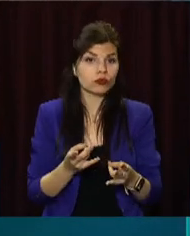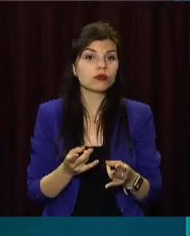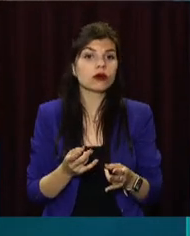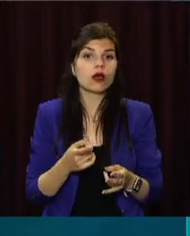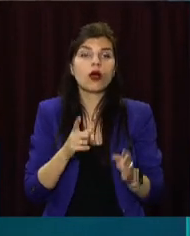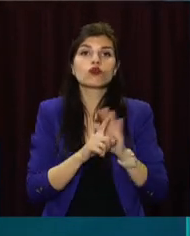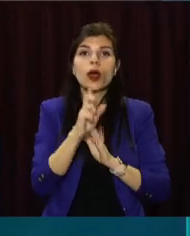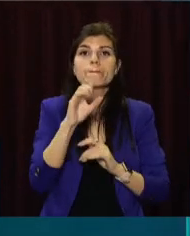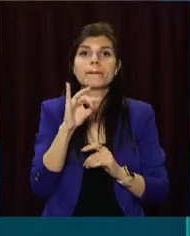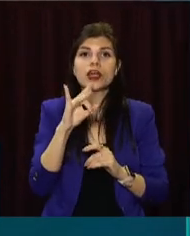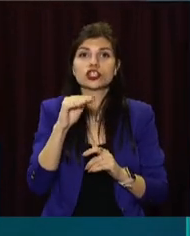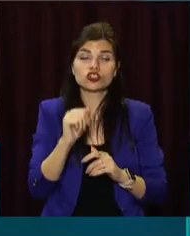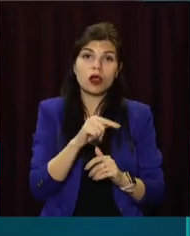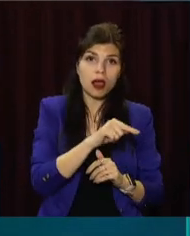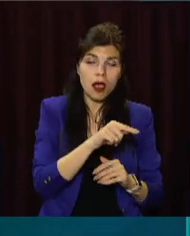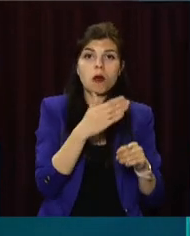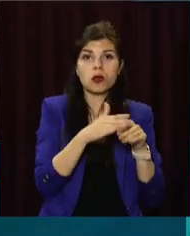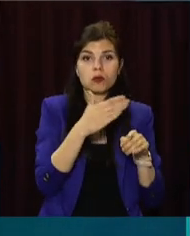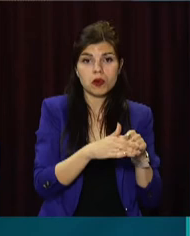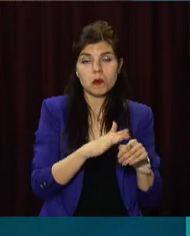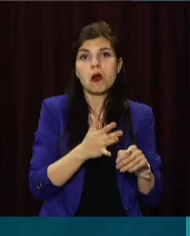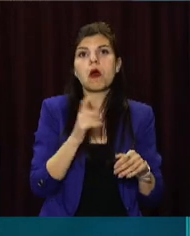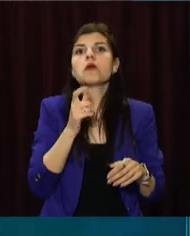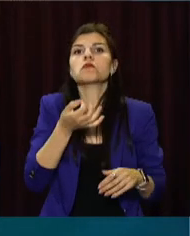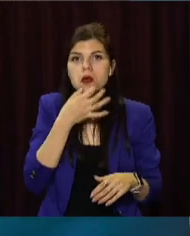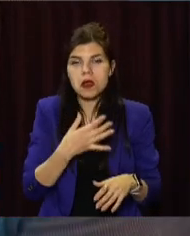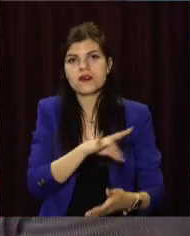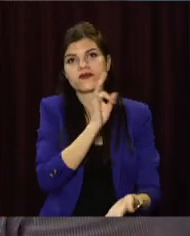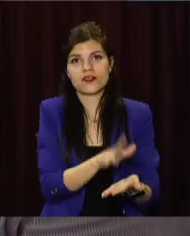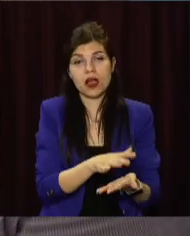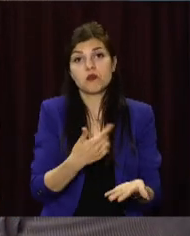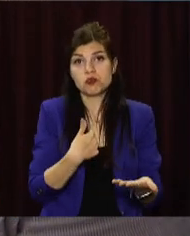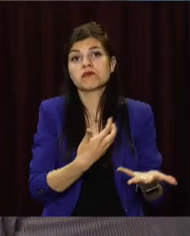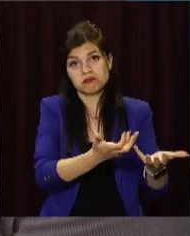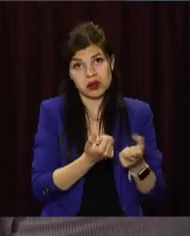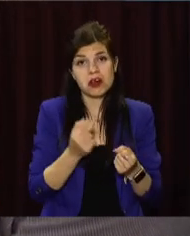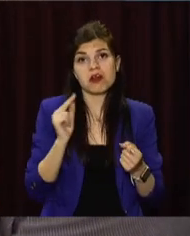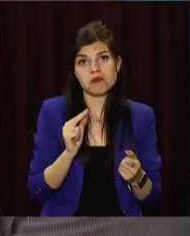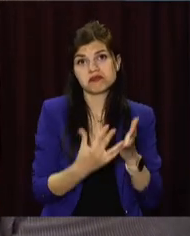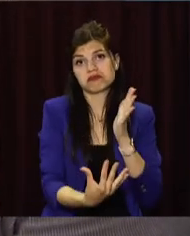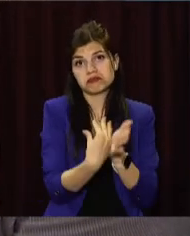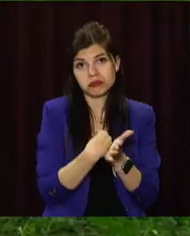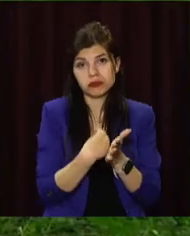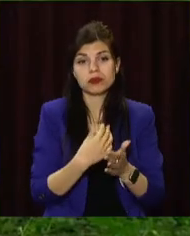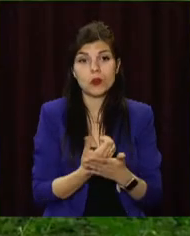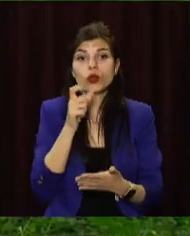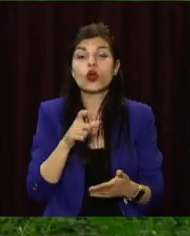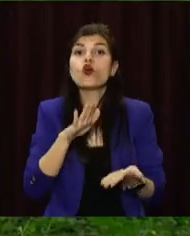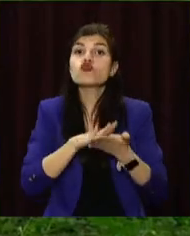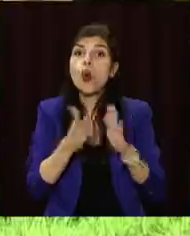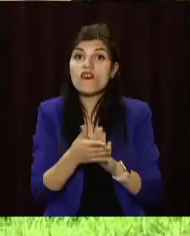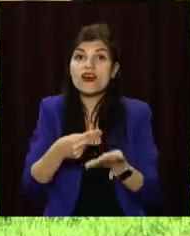спочатку в біржі і, як правило, потім вони у нас залишаються далі працювати. Ми їх беремо на роботу, оформляємо і таким образом трудоустраюємо людей. Договір